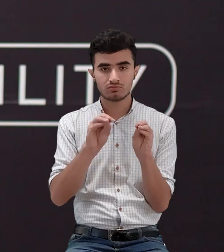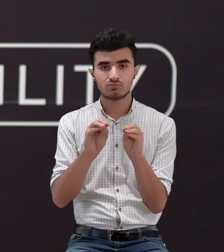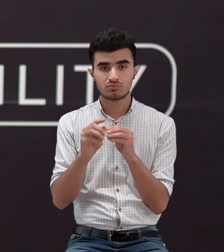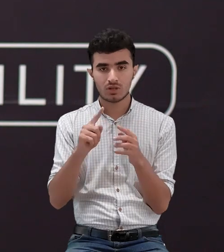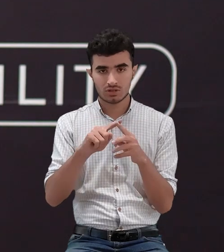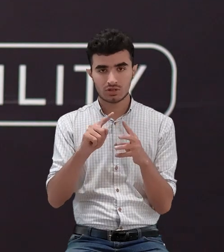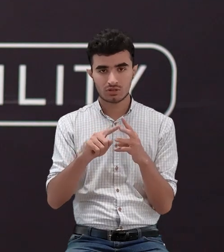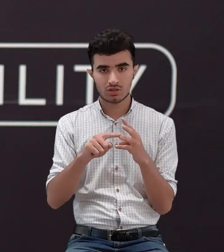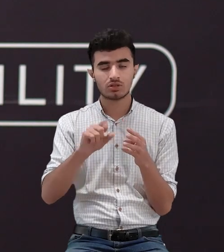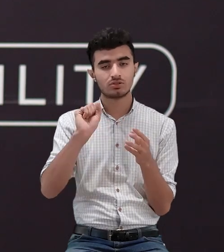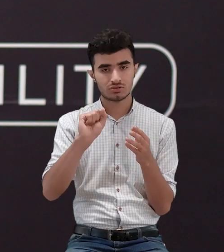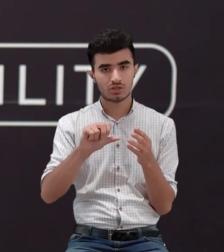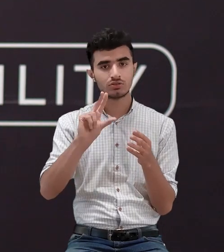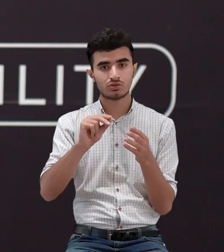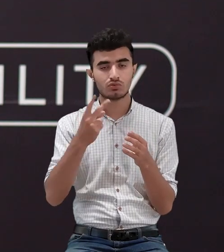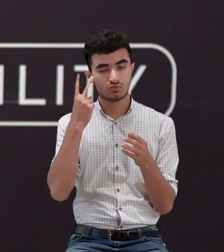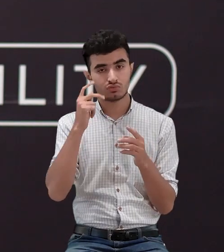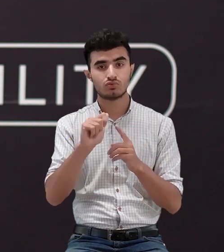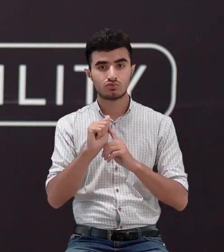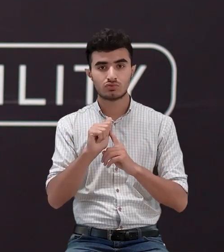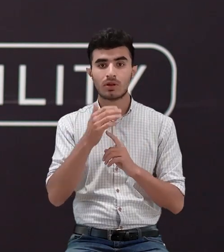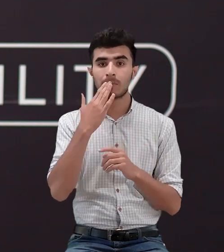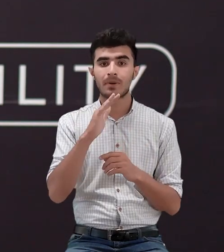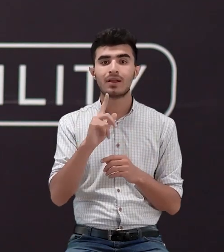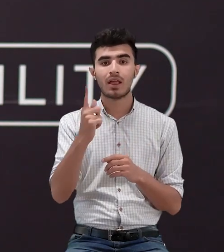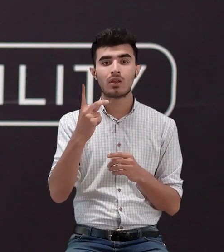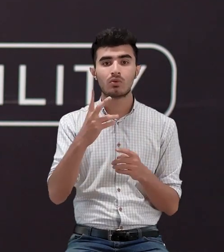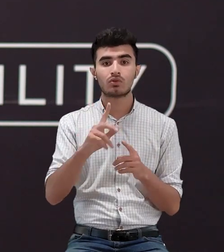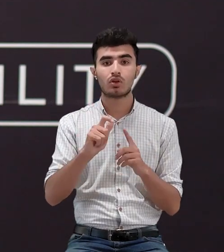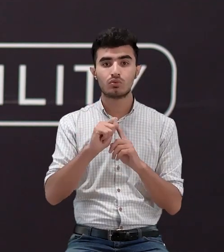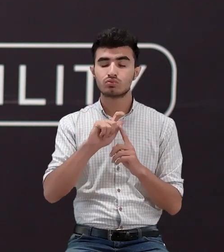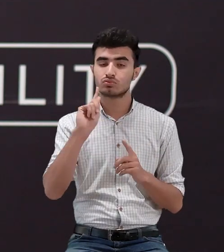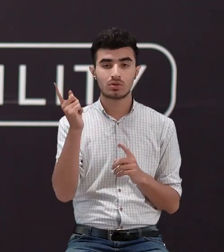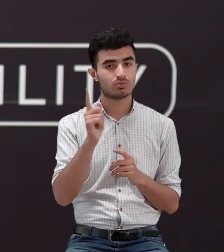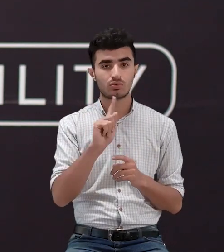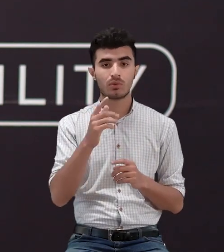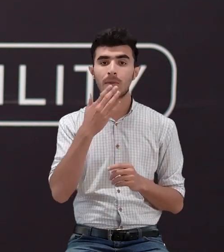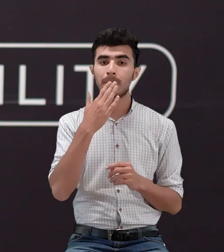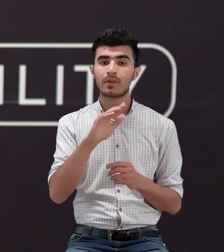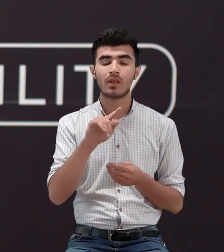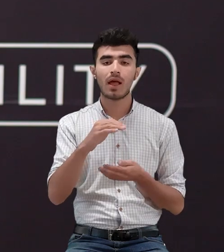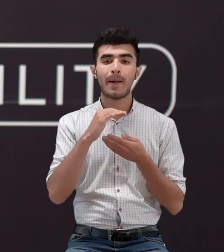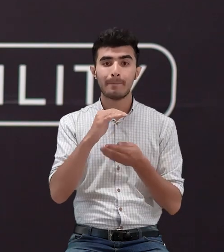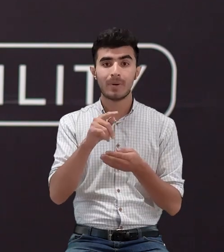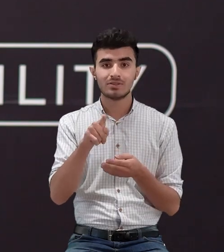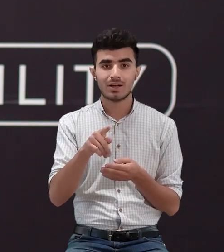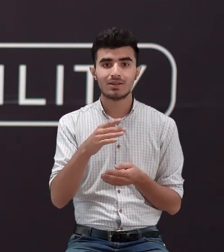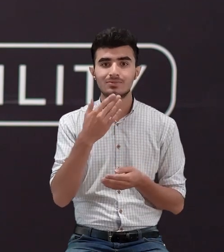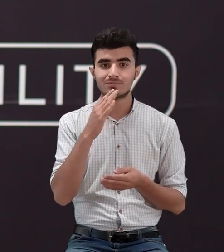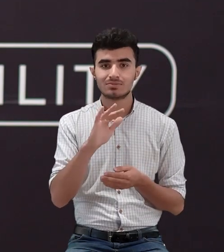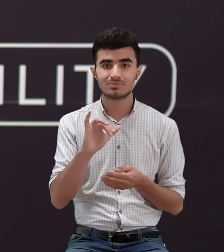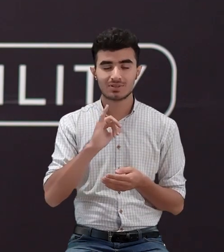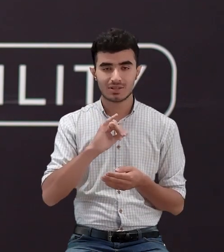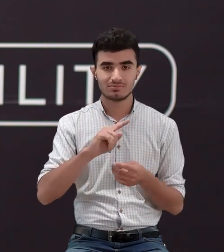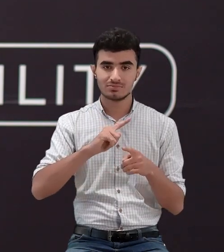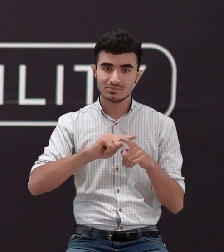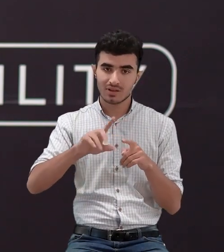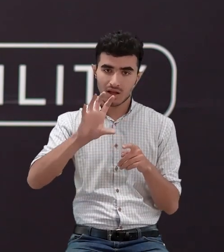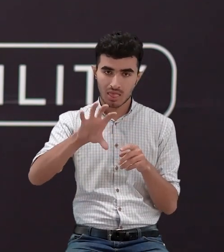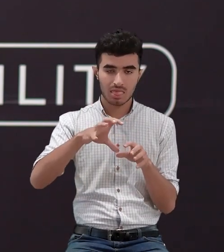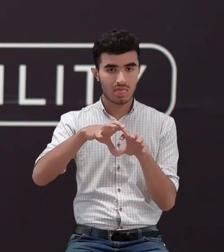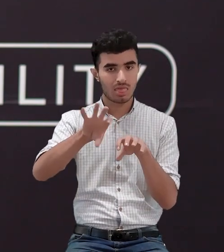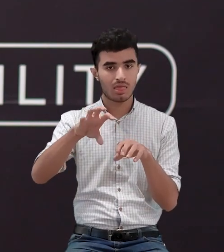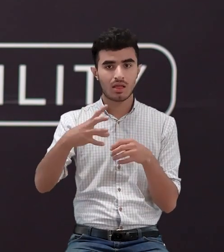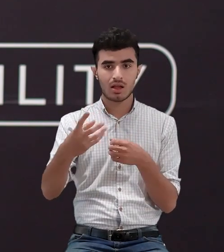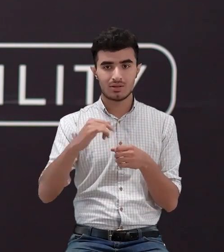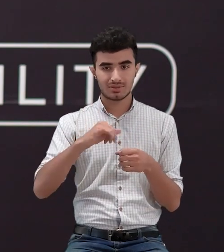कौन सी नहीं करनी है. कुछ थेरेपीज़ ऐसी हैं जो आपको बिल्कुल नहीं करनी चाहिए, क्योंकि वो बच्चे को सिर्फ एक नॉर्मल सी और हमारी